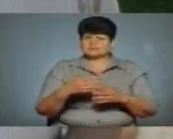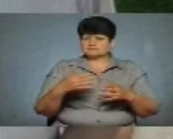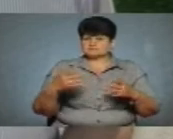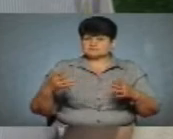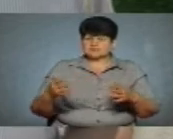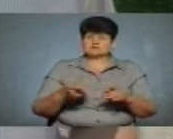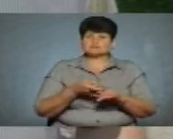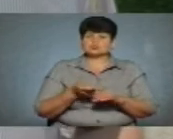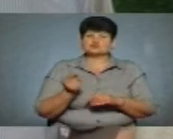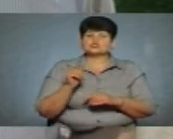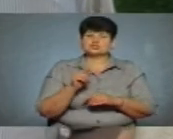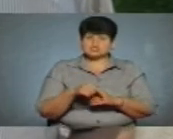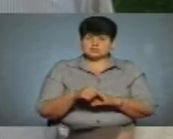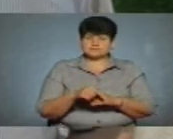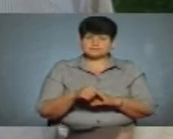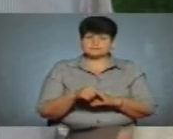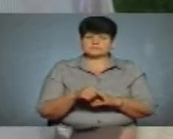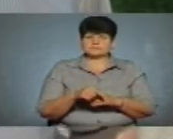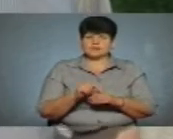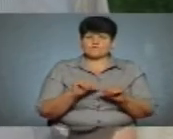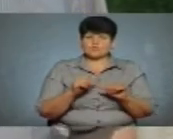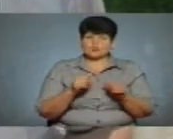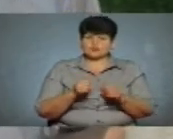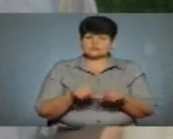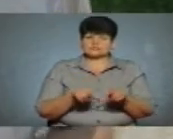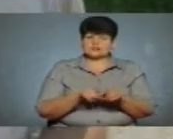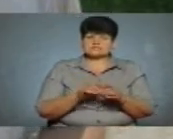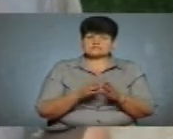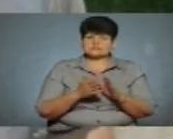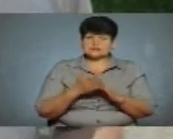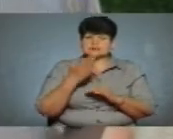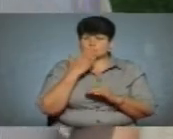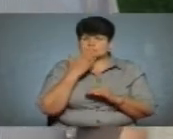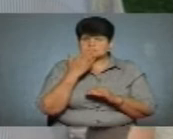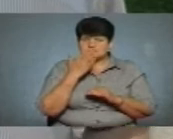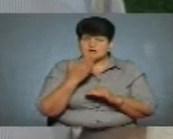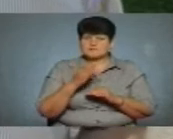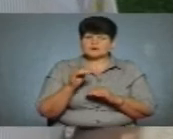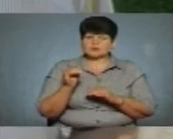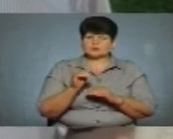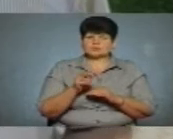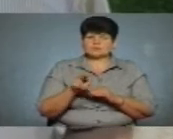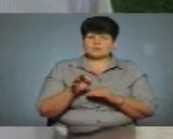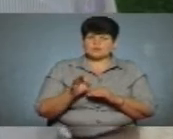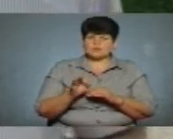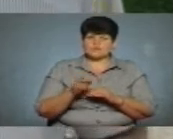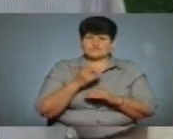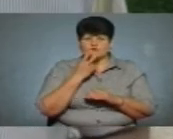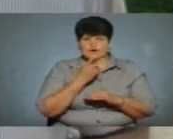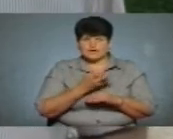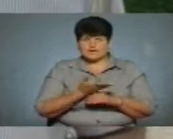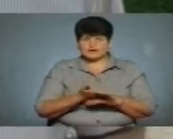От в зв'язку з чим формується ось така ситуація і по запаху, і по вигляду,